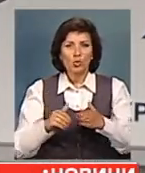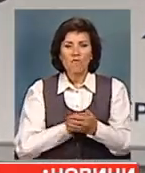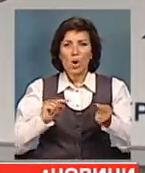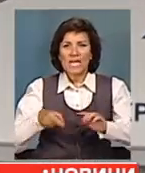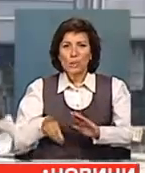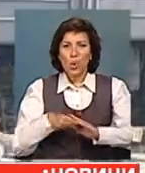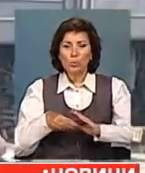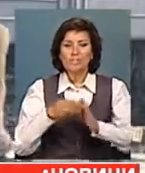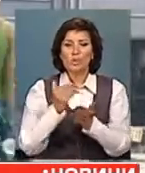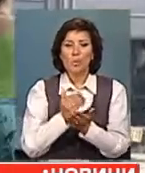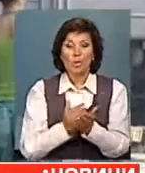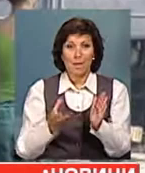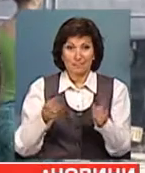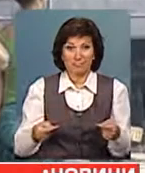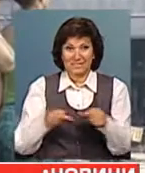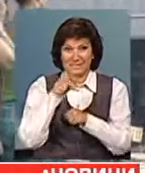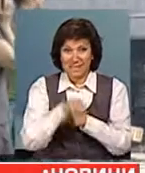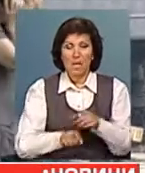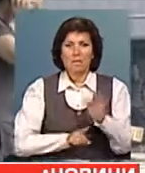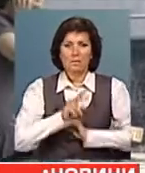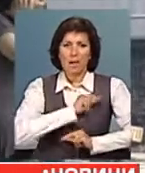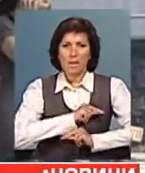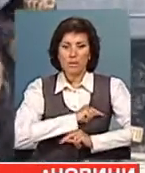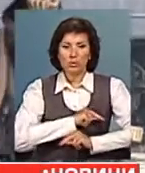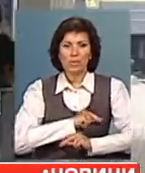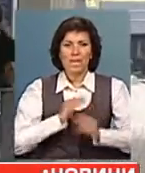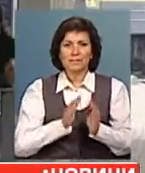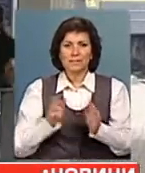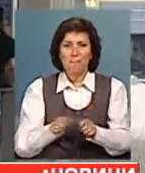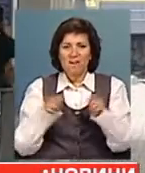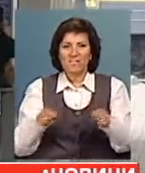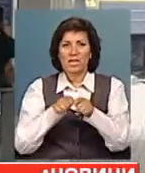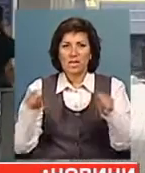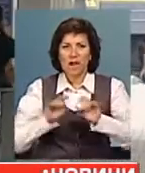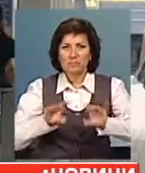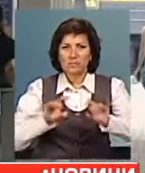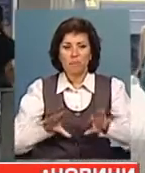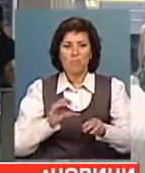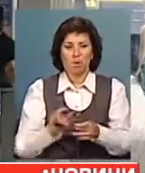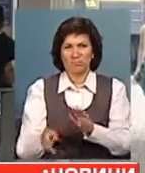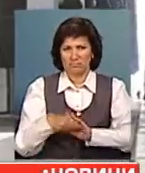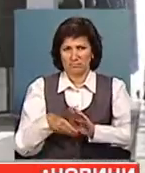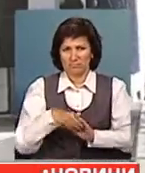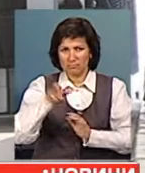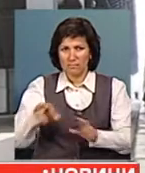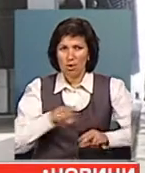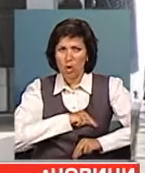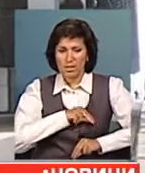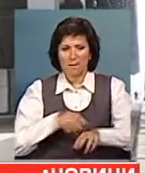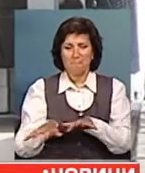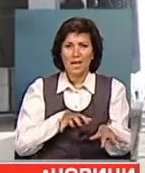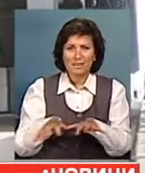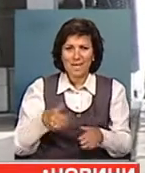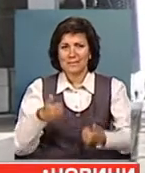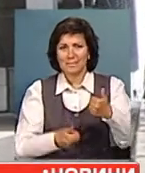антикорупційну програму. Згідно з нею запрацює так звана система викривачів, які повідомлятимуть про нечистих на руку колег, махінації з тендерами